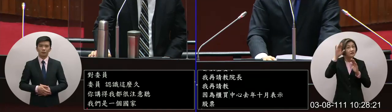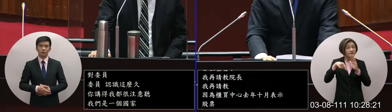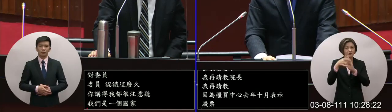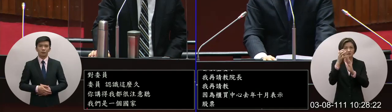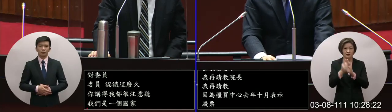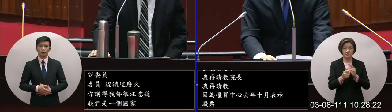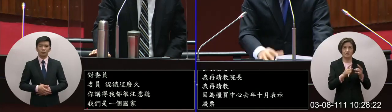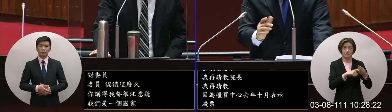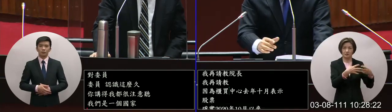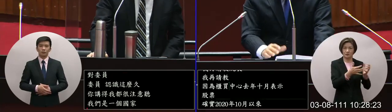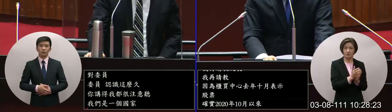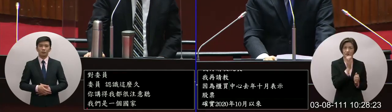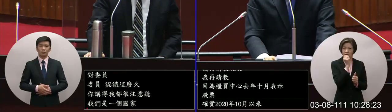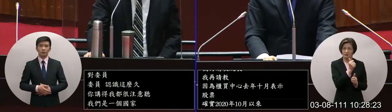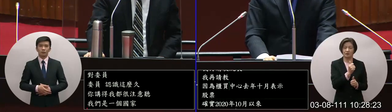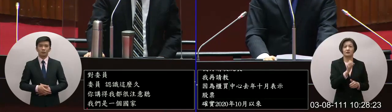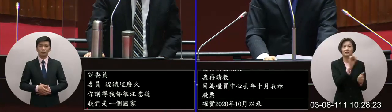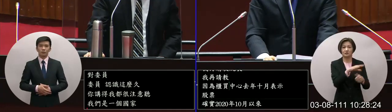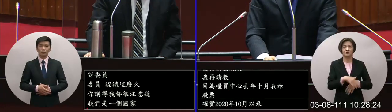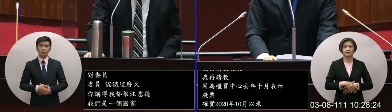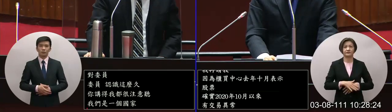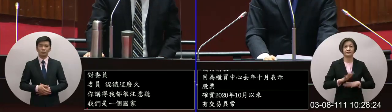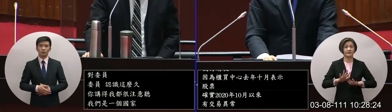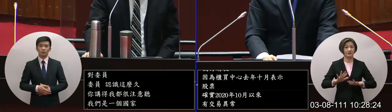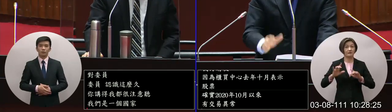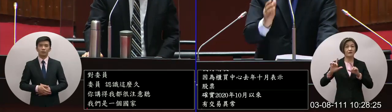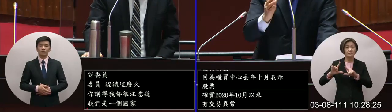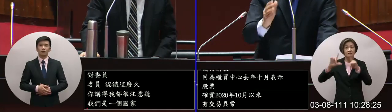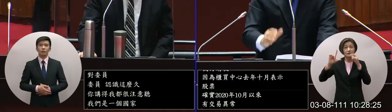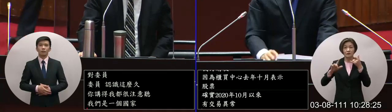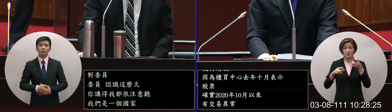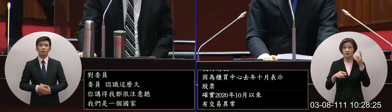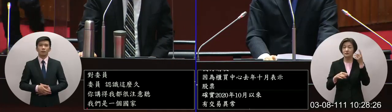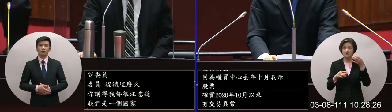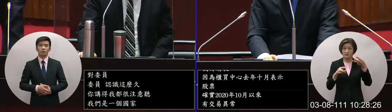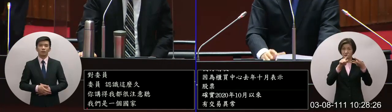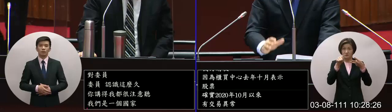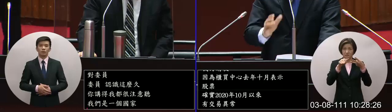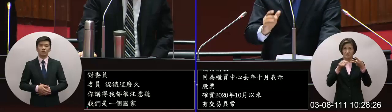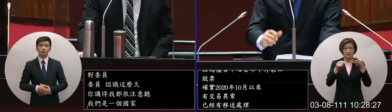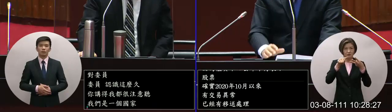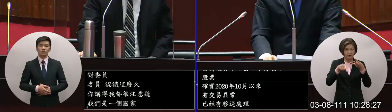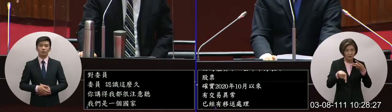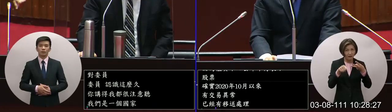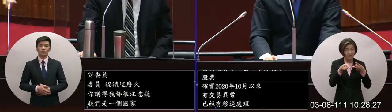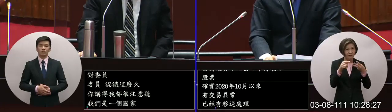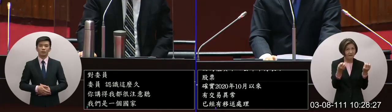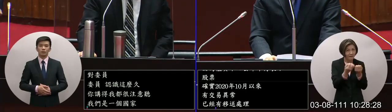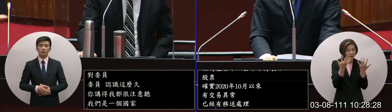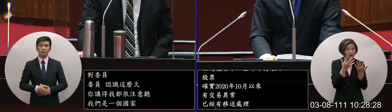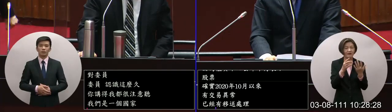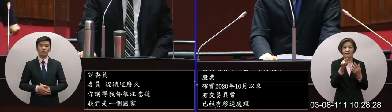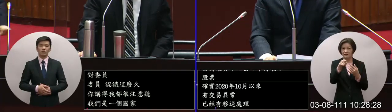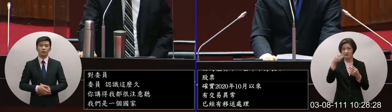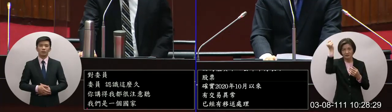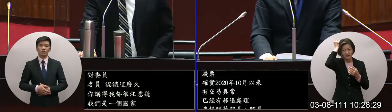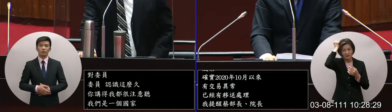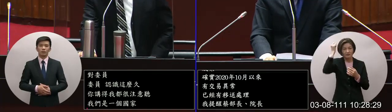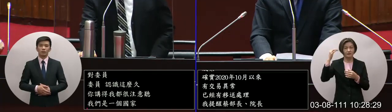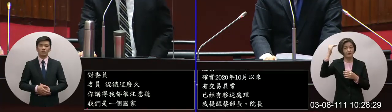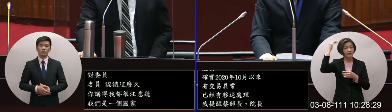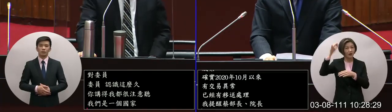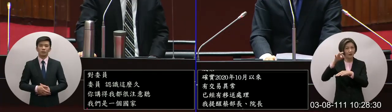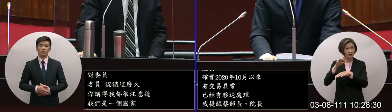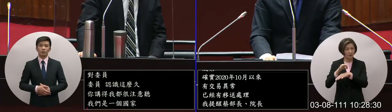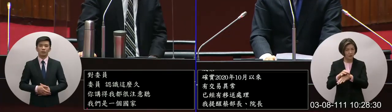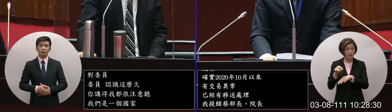然检调办了东洋，我认为高端的部分哦也不要忘掉高端呐、啊、哦，